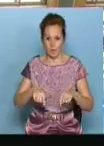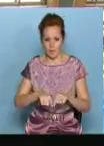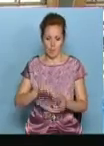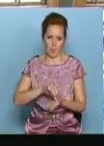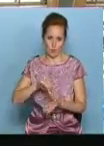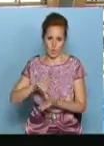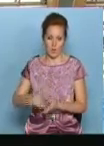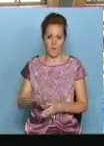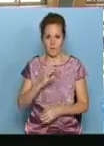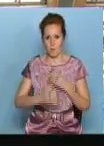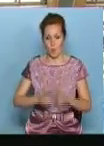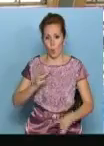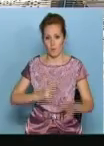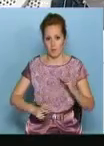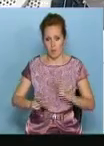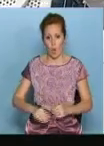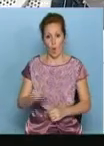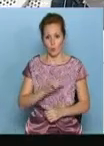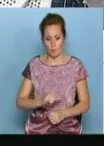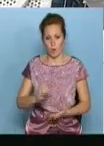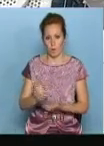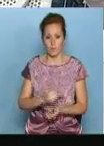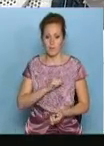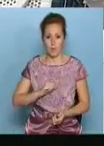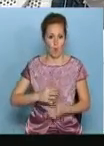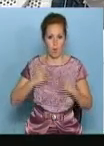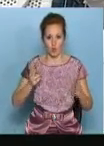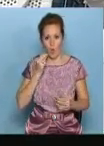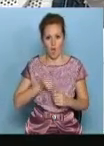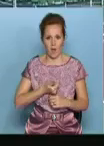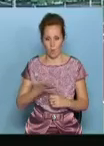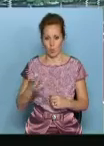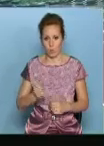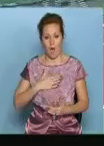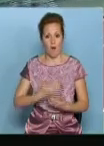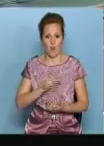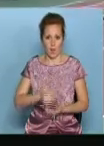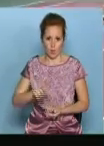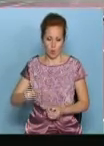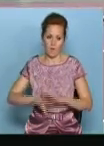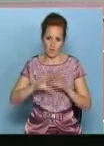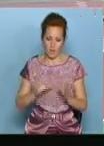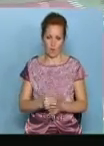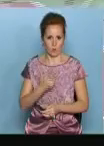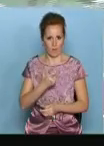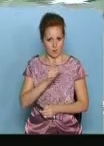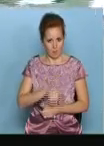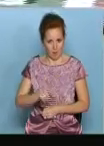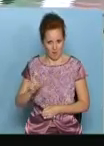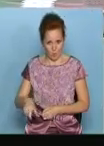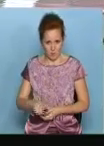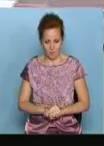универсиады. Напомню, Удмуртия получила самую большую квоту на волонтеров. Всего нашу республику будут представлять 200 добровольцев.